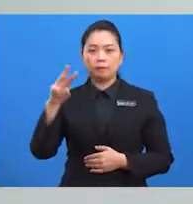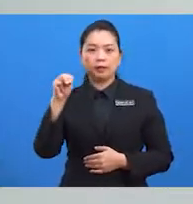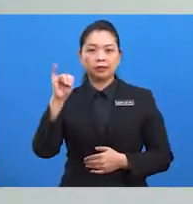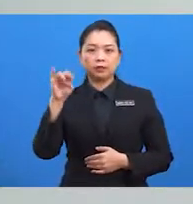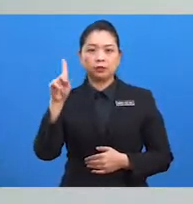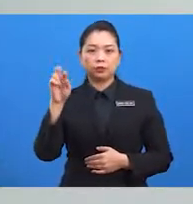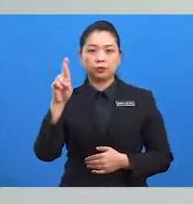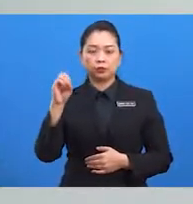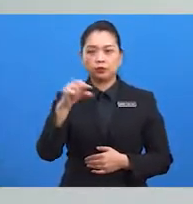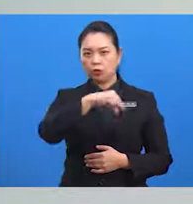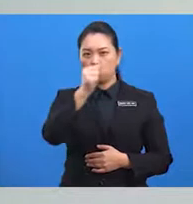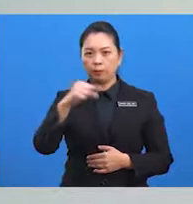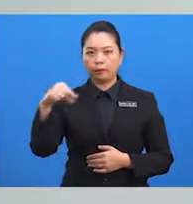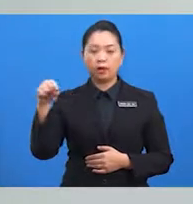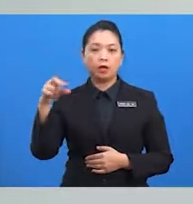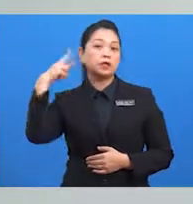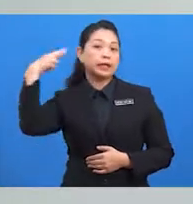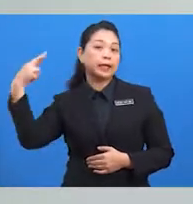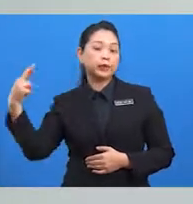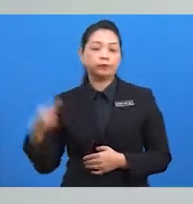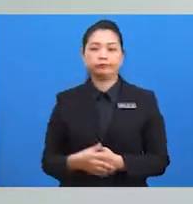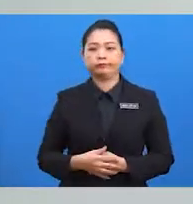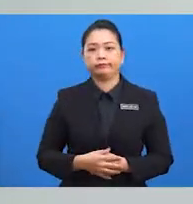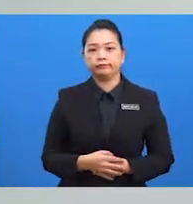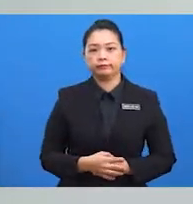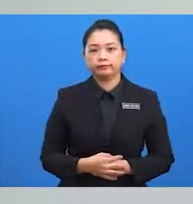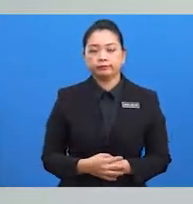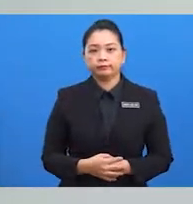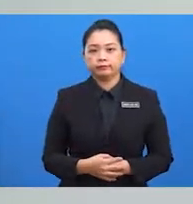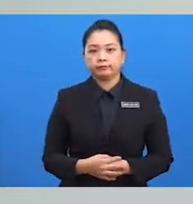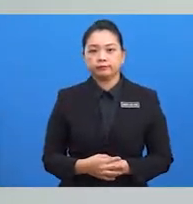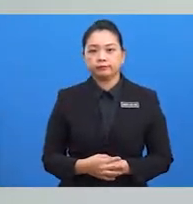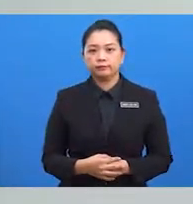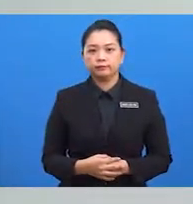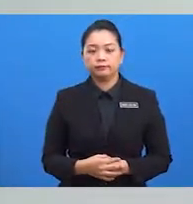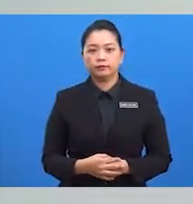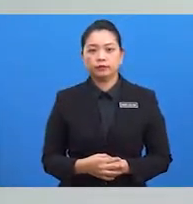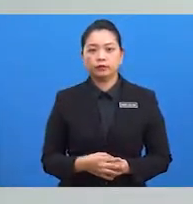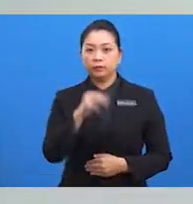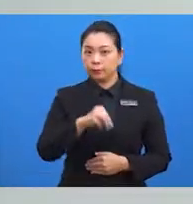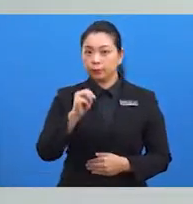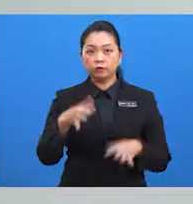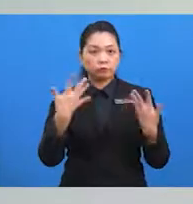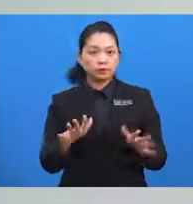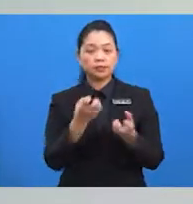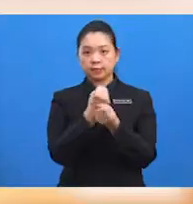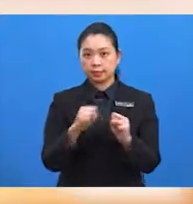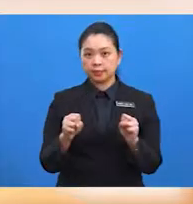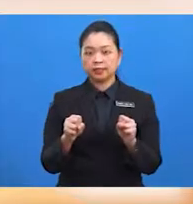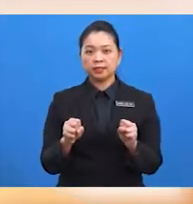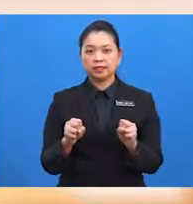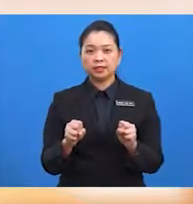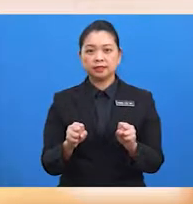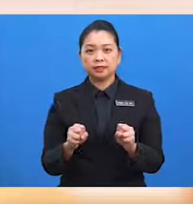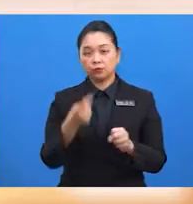mikro dan gelombang radio Ayo muleh muleh sudah bersedia untuk